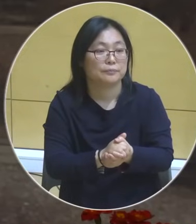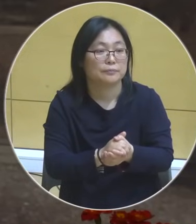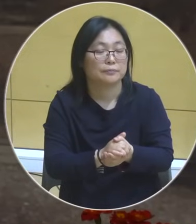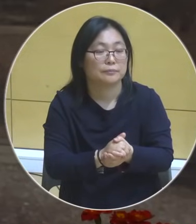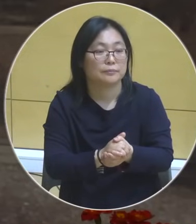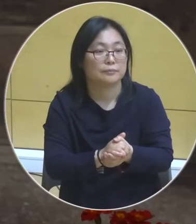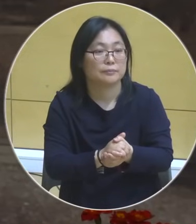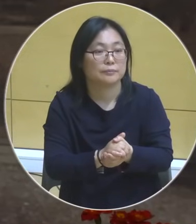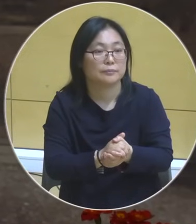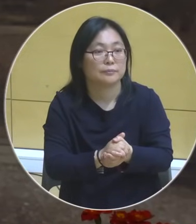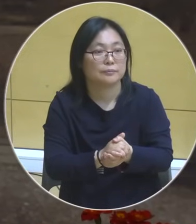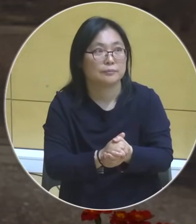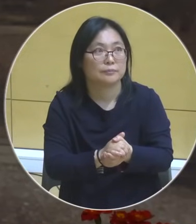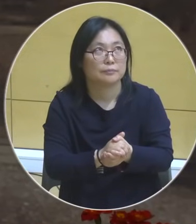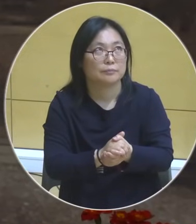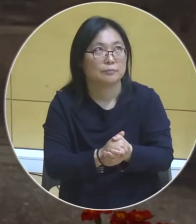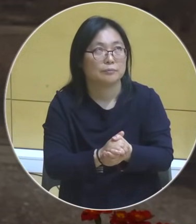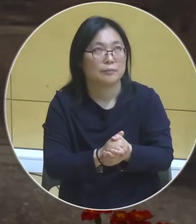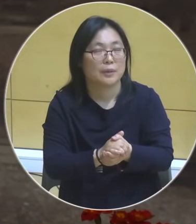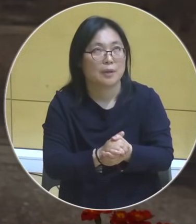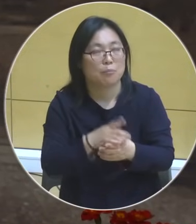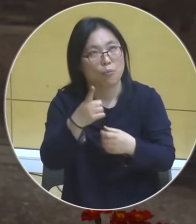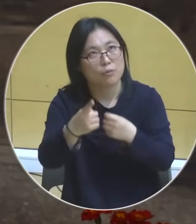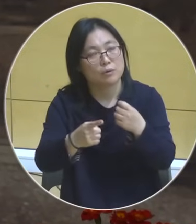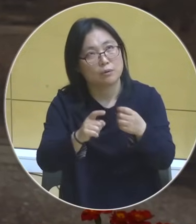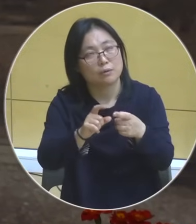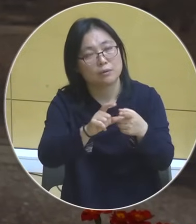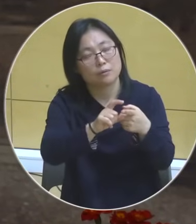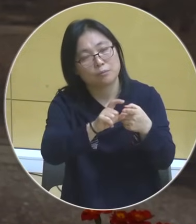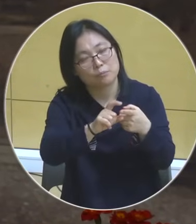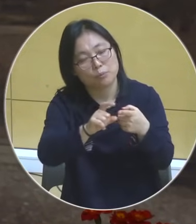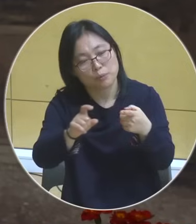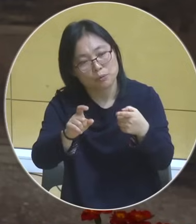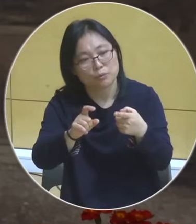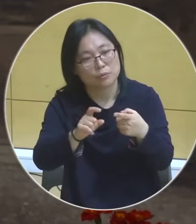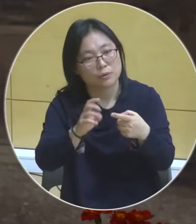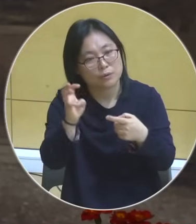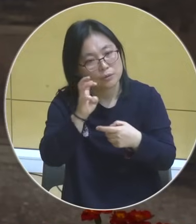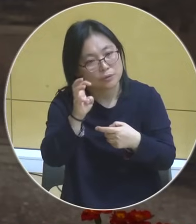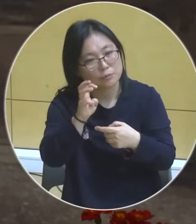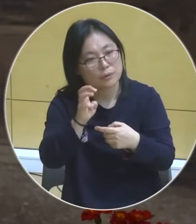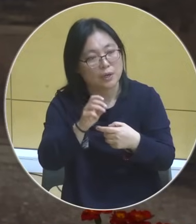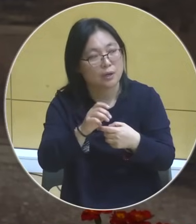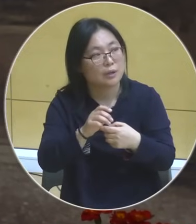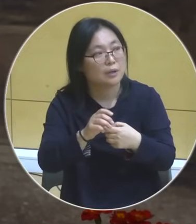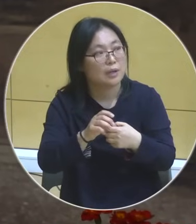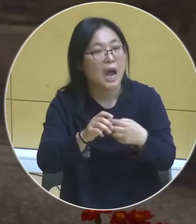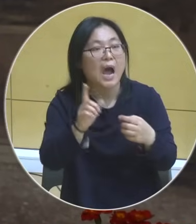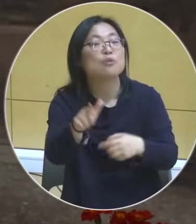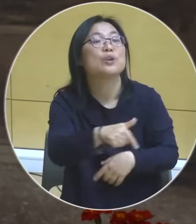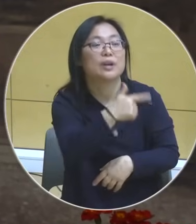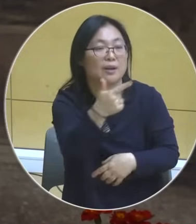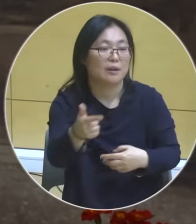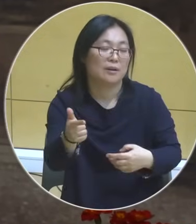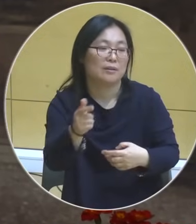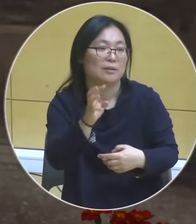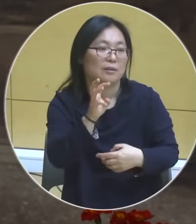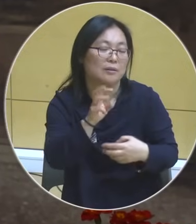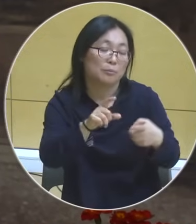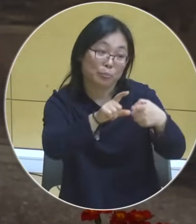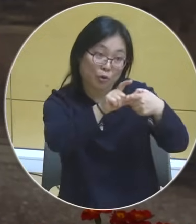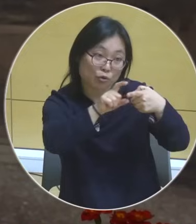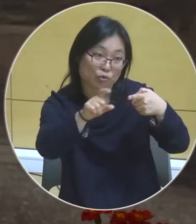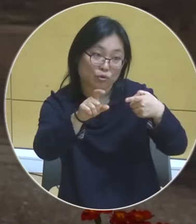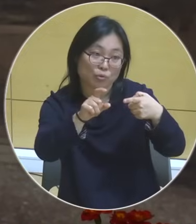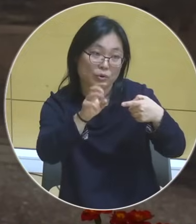매달 한 30명, 매년 30명 내지 40명, 매달이 아닙니다. 하루에 30명 내지